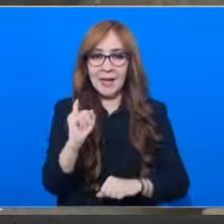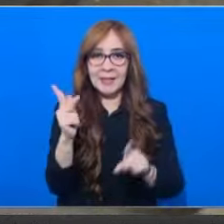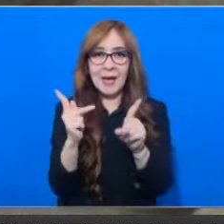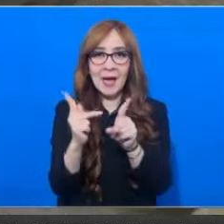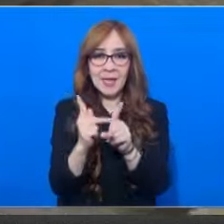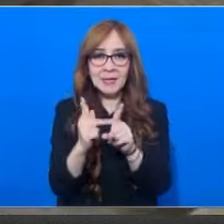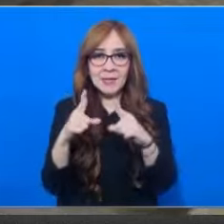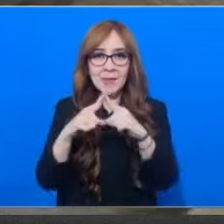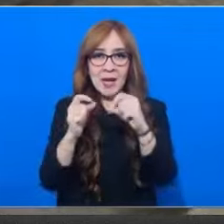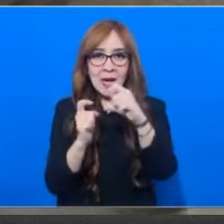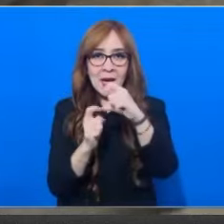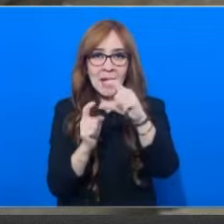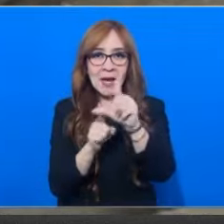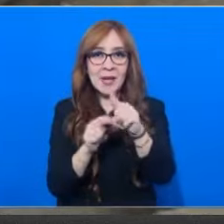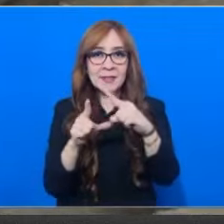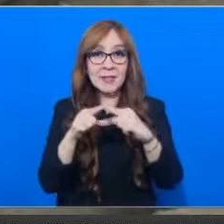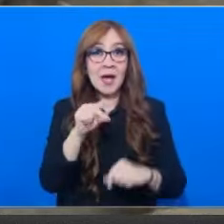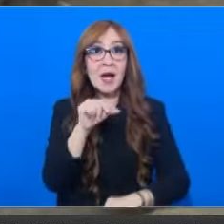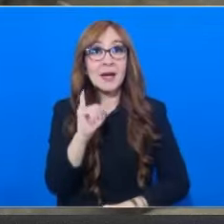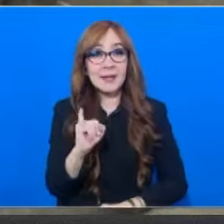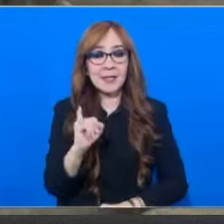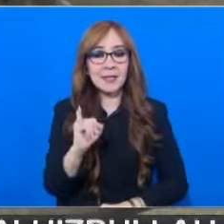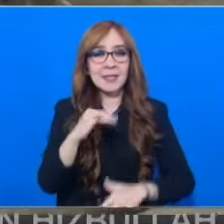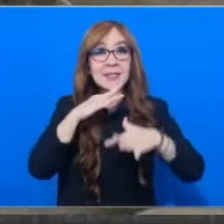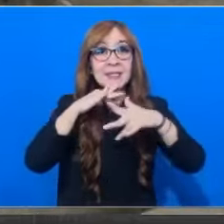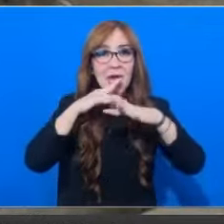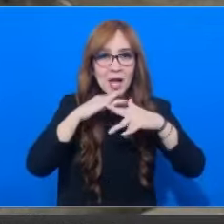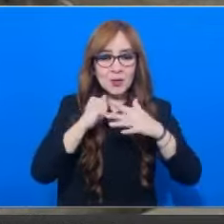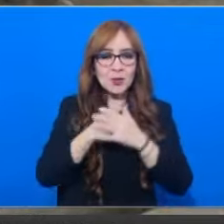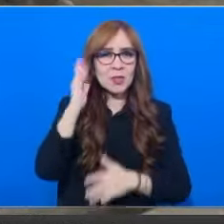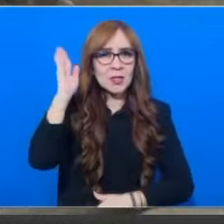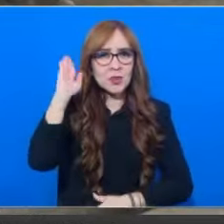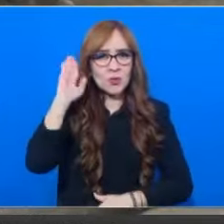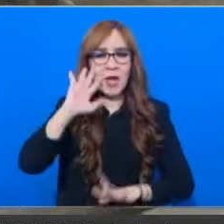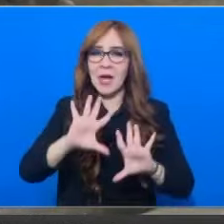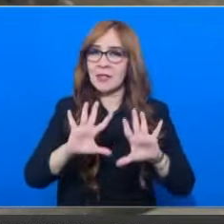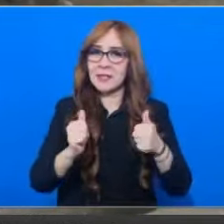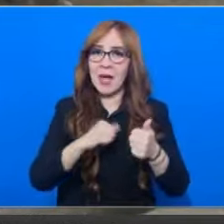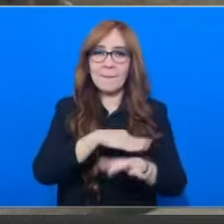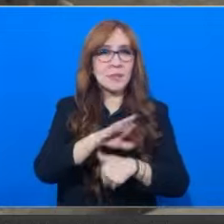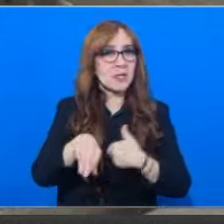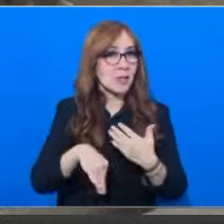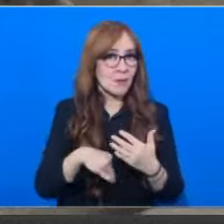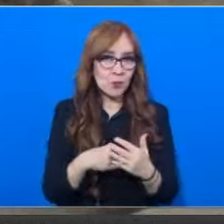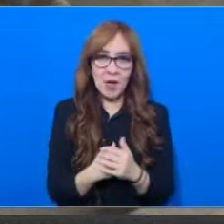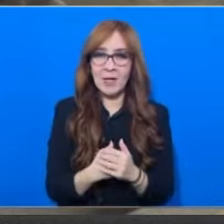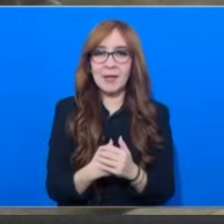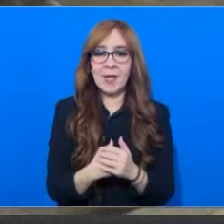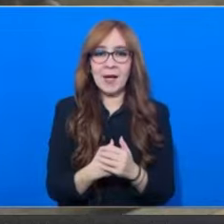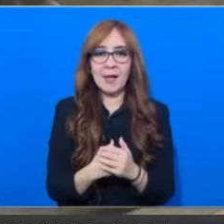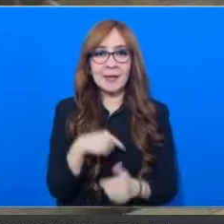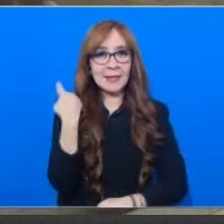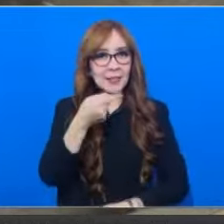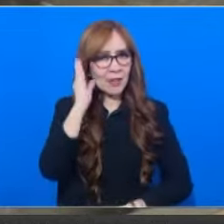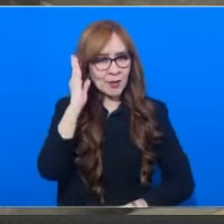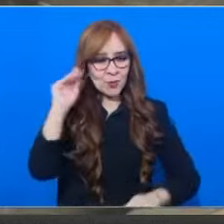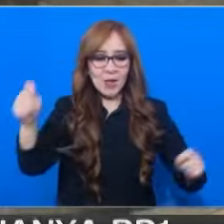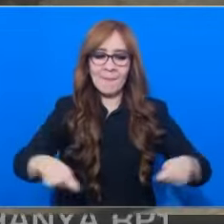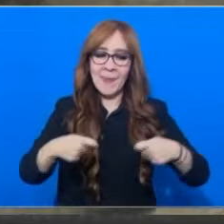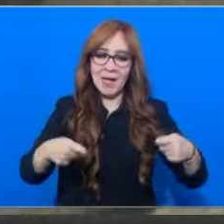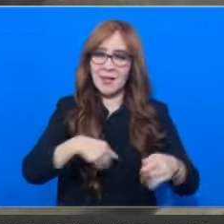kawasan kota Cianjur. Jadi semuanya sudah siap, mulai dari sate, kemudian ketan, sama sambal oncom yang sudah kita buat sama-sama tadi sudah ada di